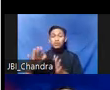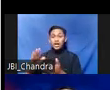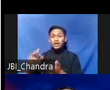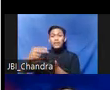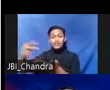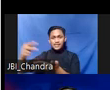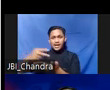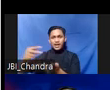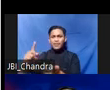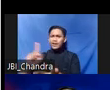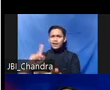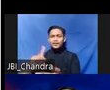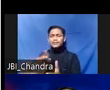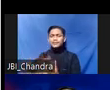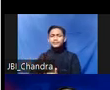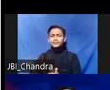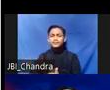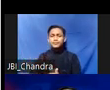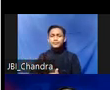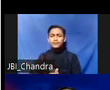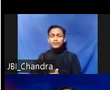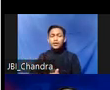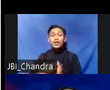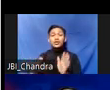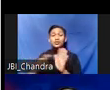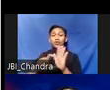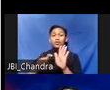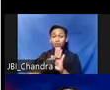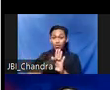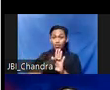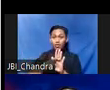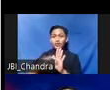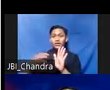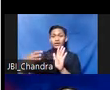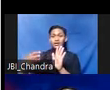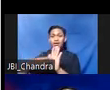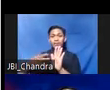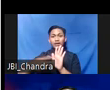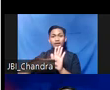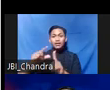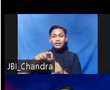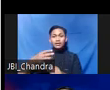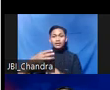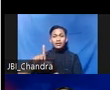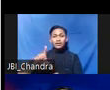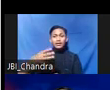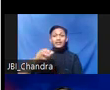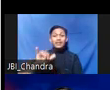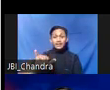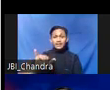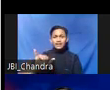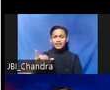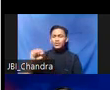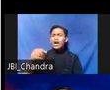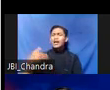nanti di misalnya nanti ada kultur yang bisa digunakan Ketika nanti